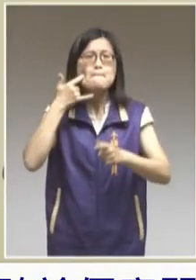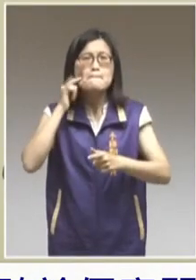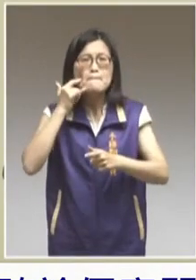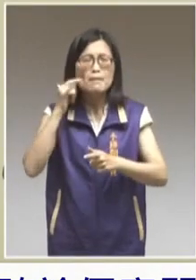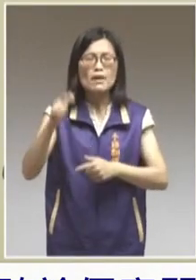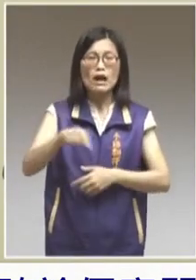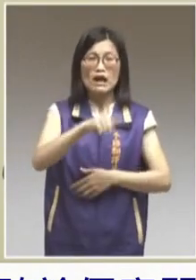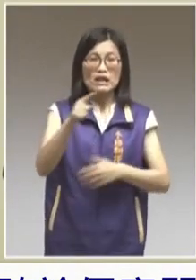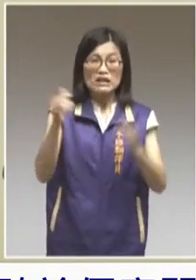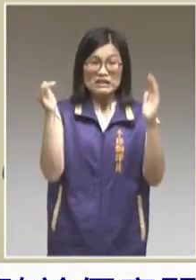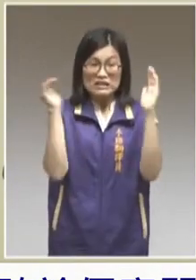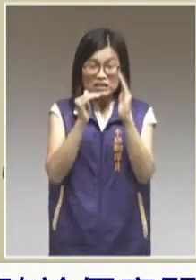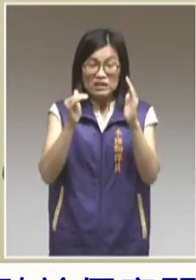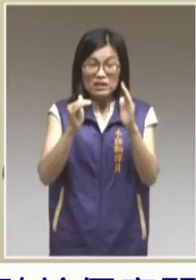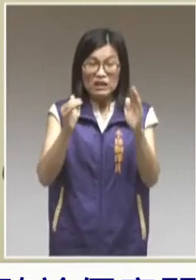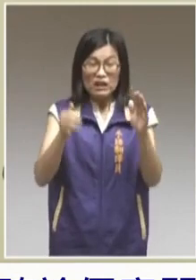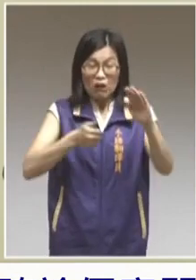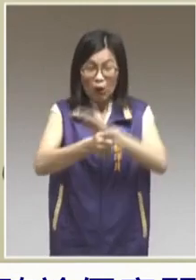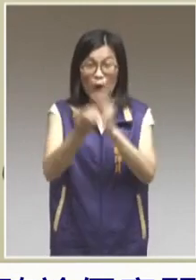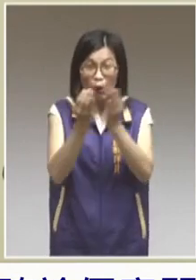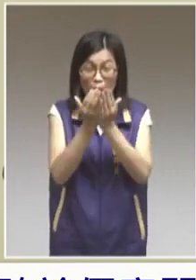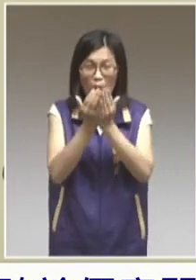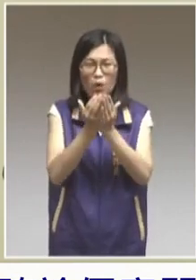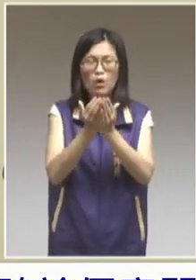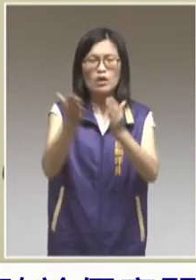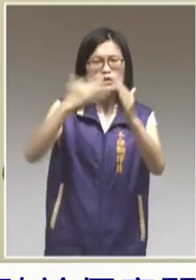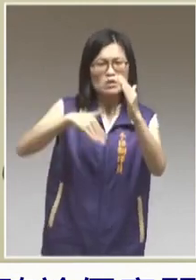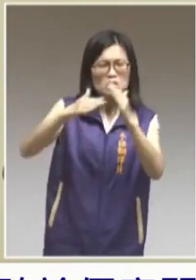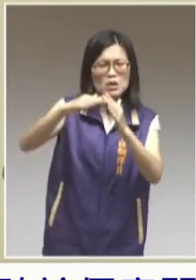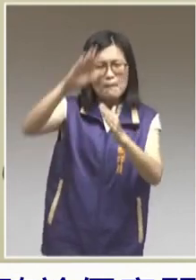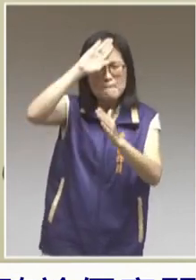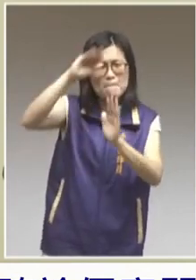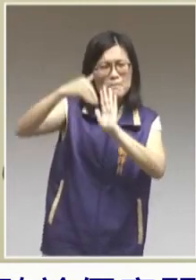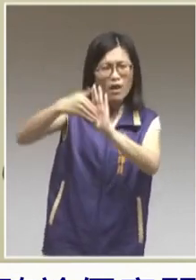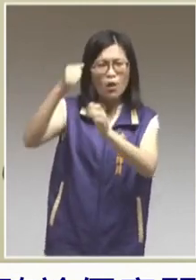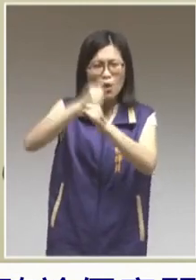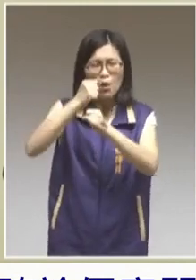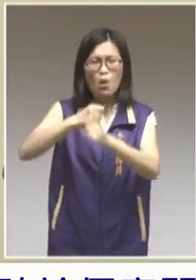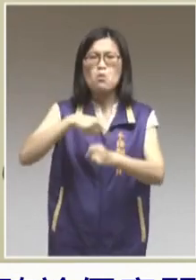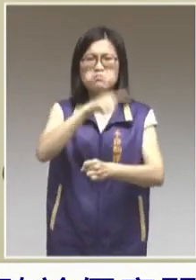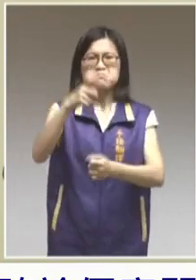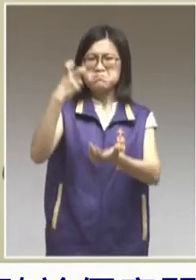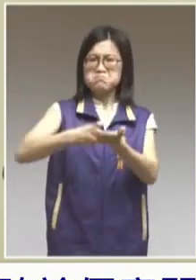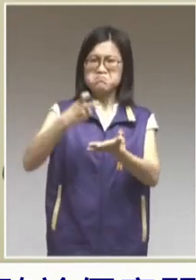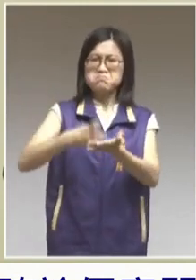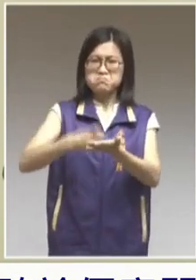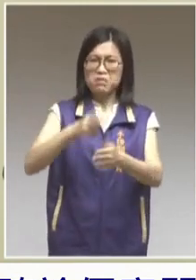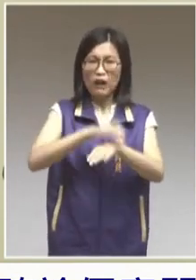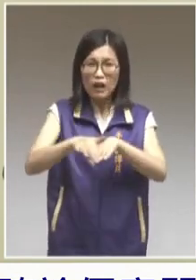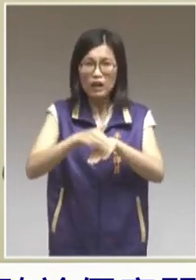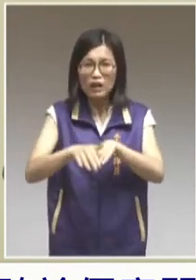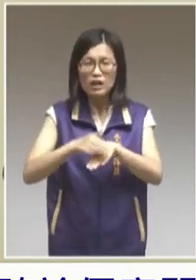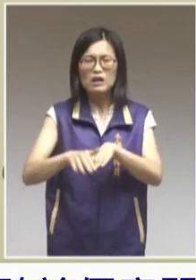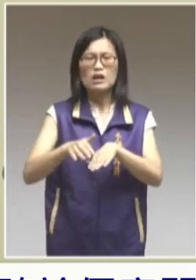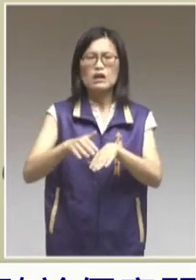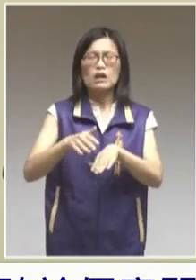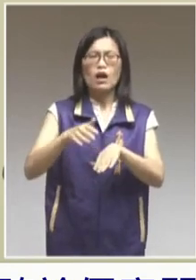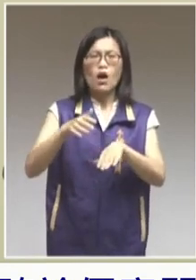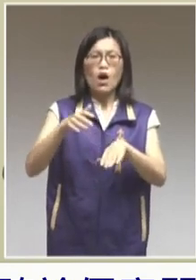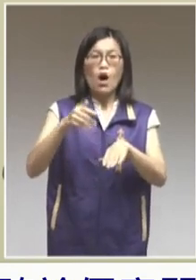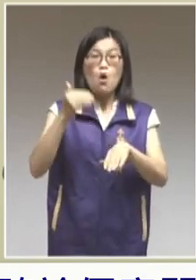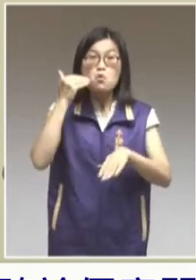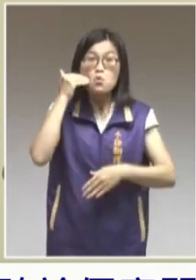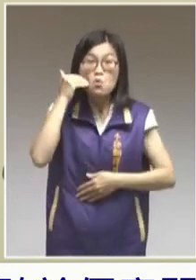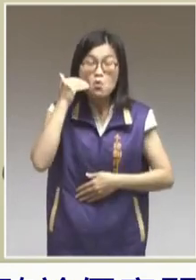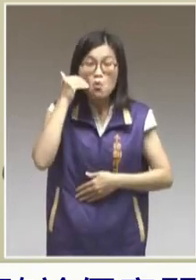将开学那校园的防疫工作我们也采取一个比较严格的一个标准那